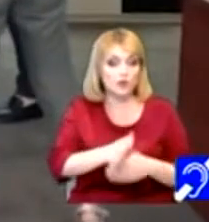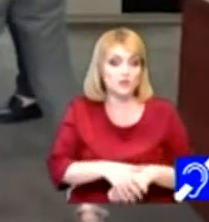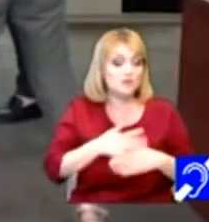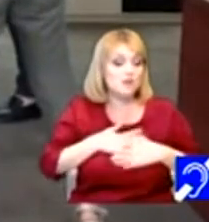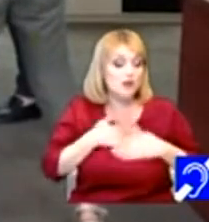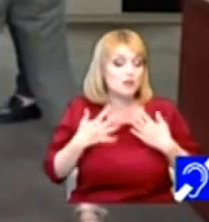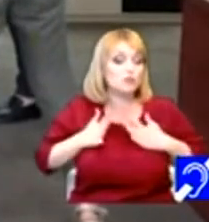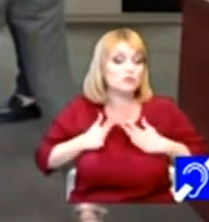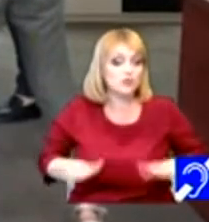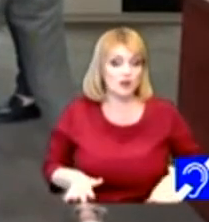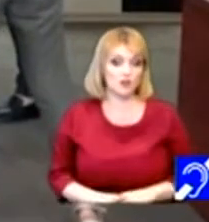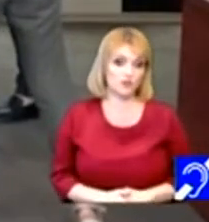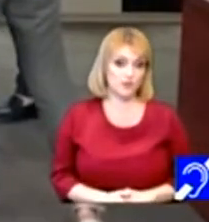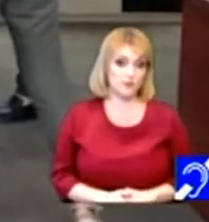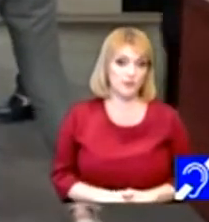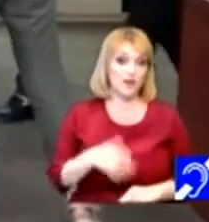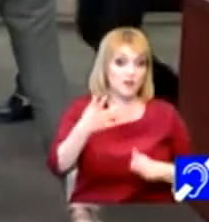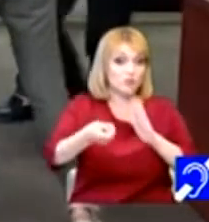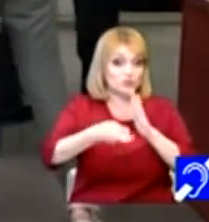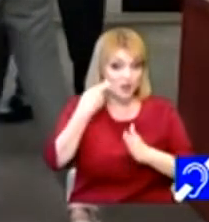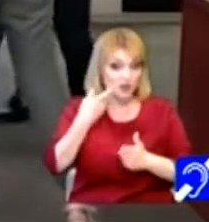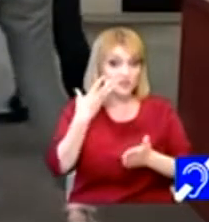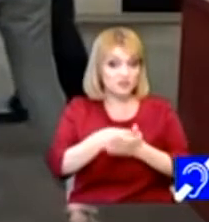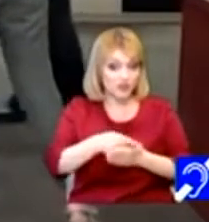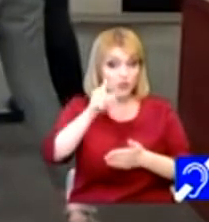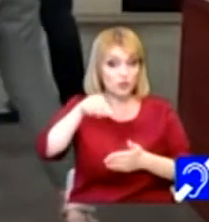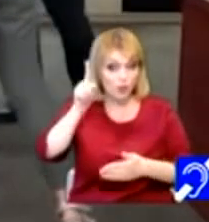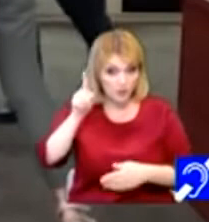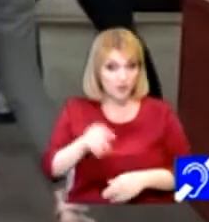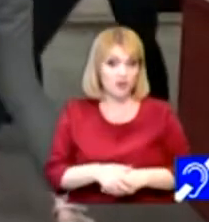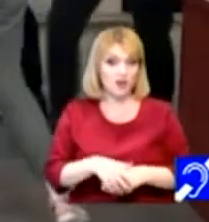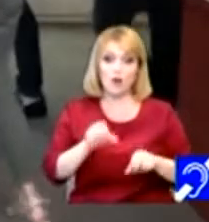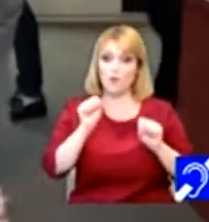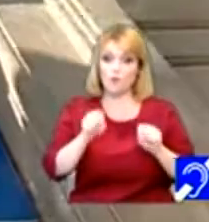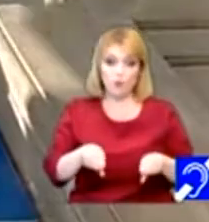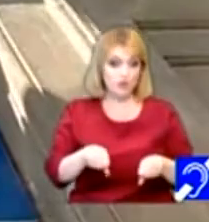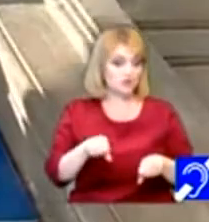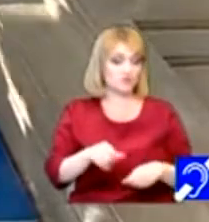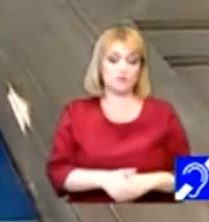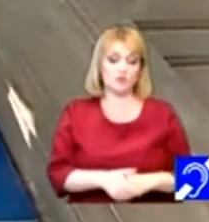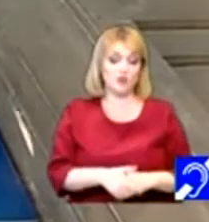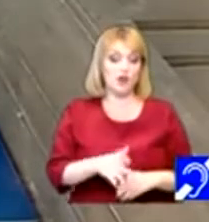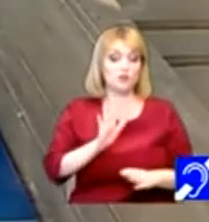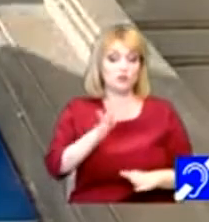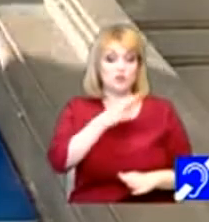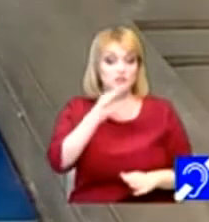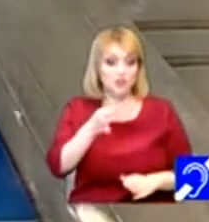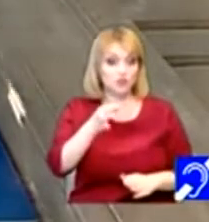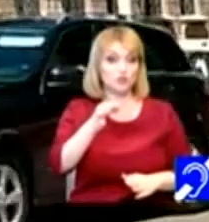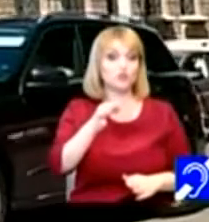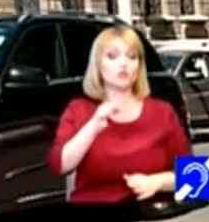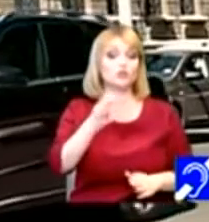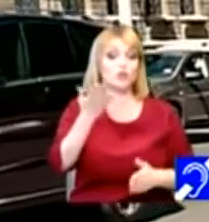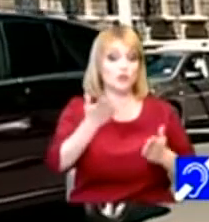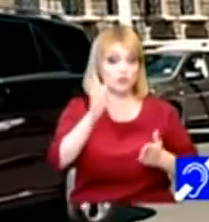și Renato Osatăi și-au aflat poziția în buletinele de vot, aceștia vor putea fi considerați candidați cu acte în regulă doar după ce autoritatea electorală va